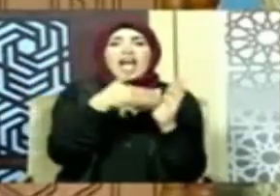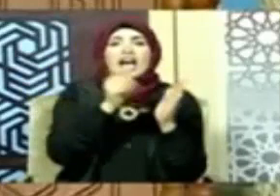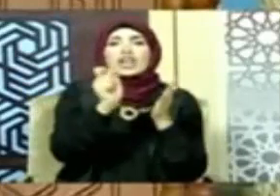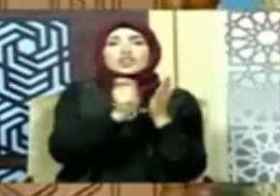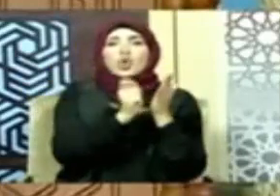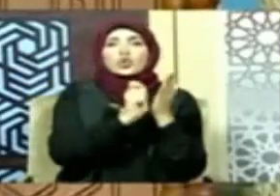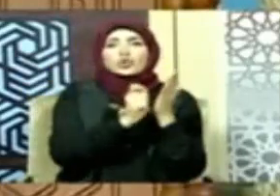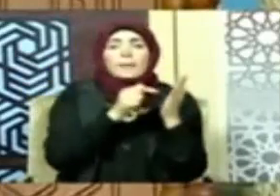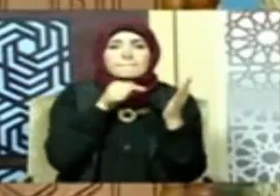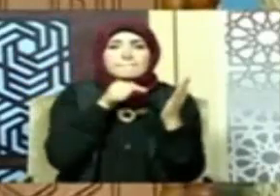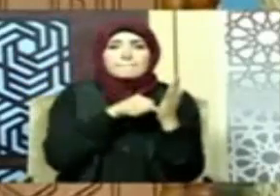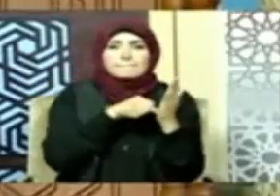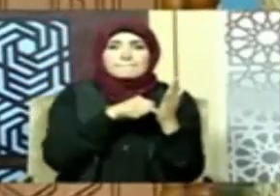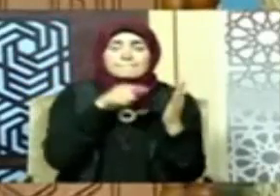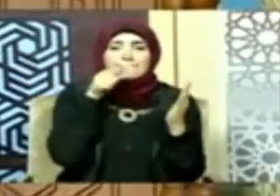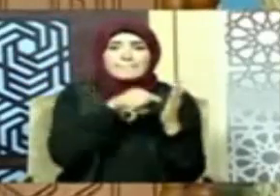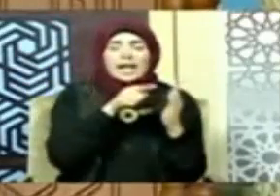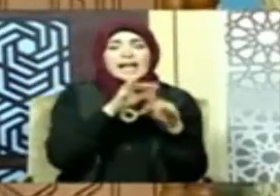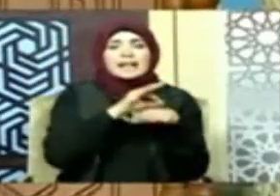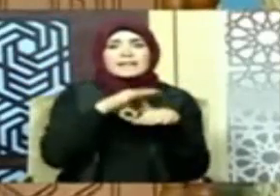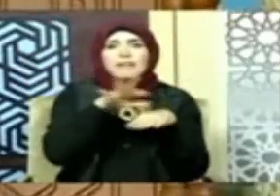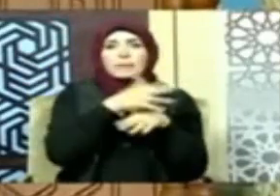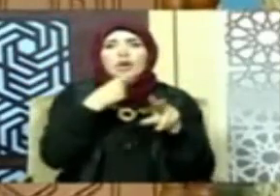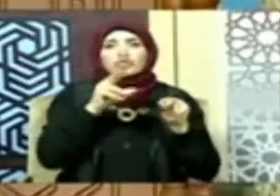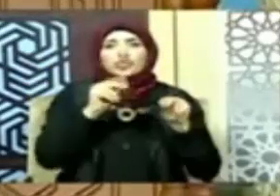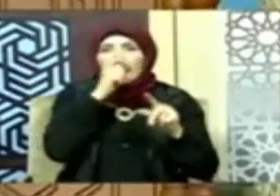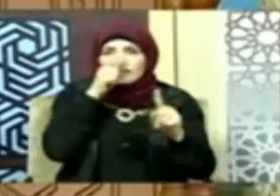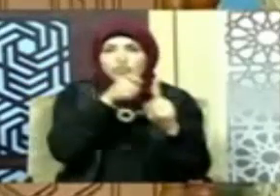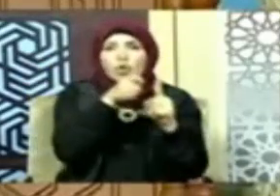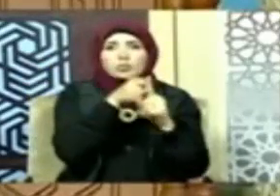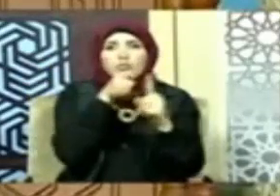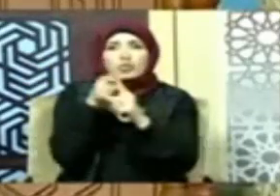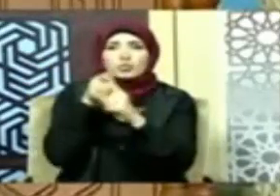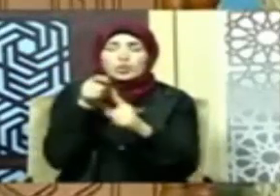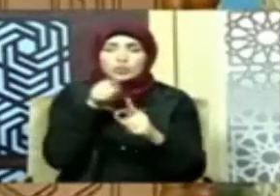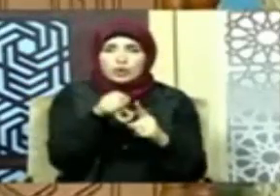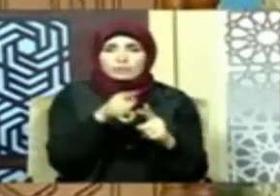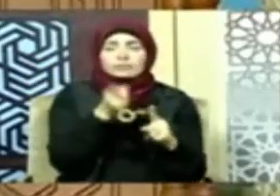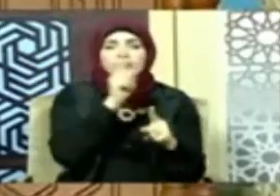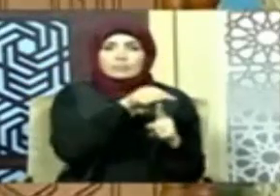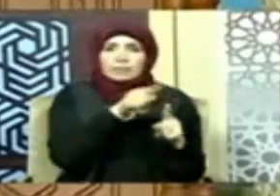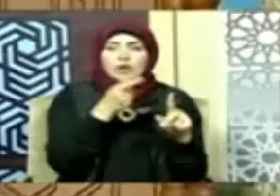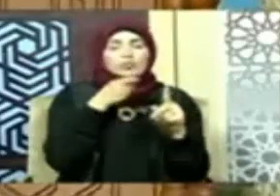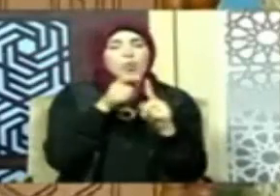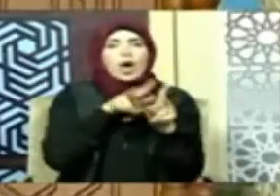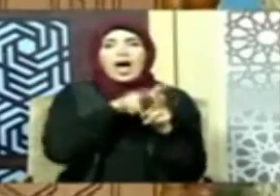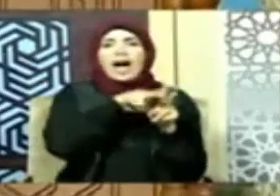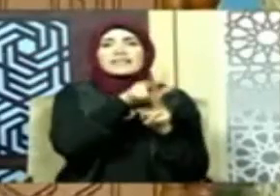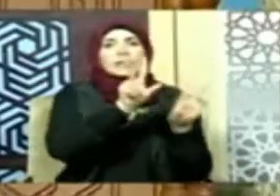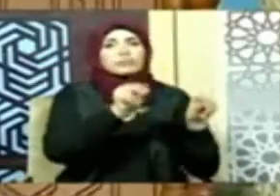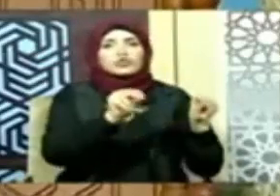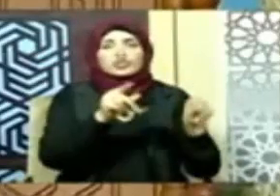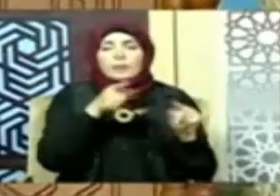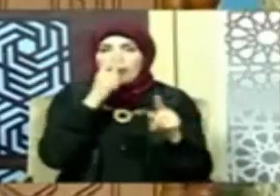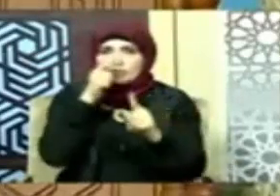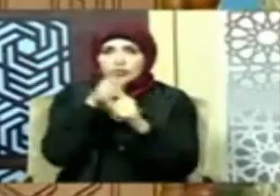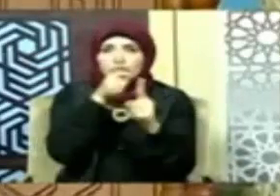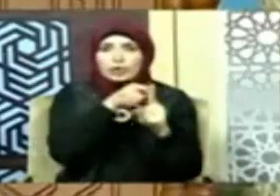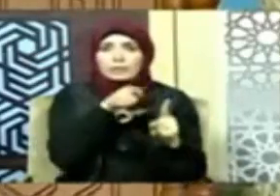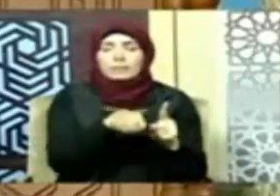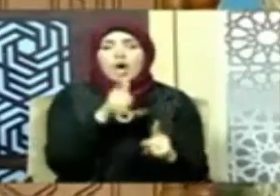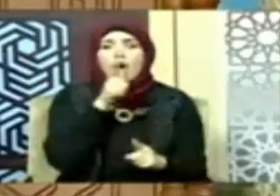في الجبارين فيصيبه ما أصابهم. وقال صلى الله